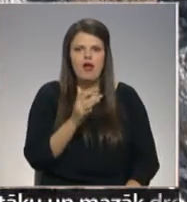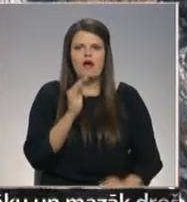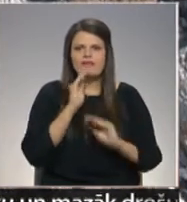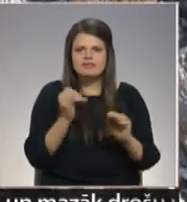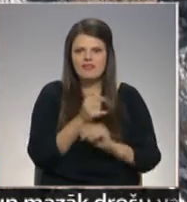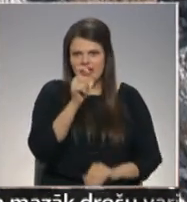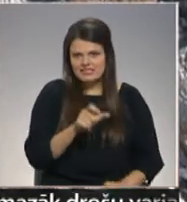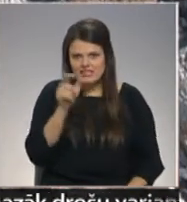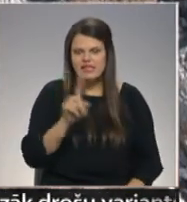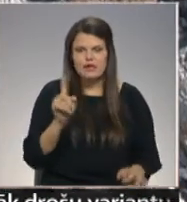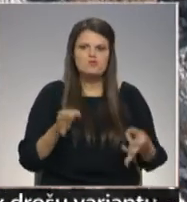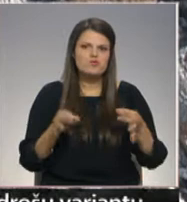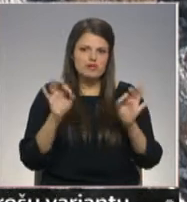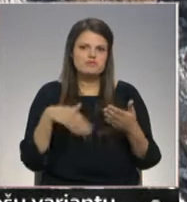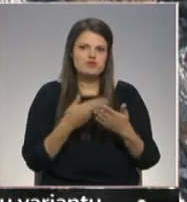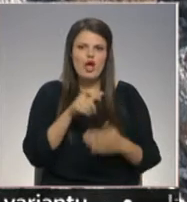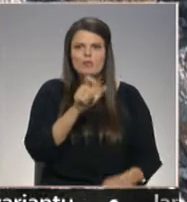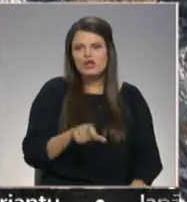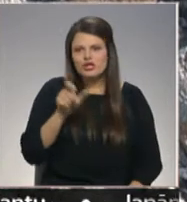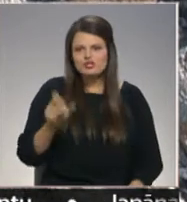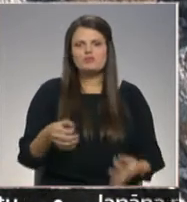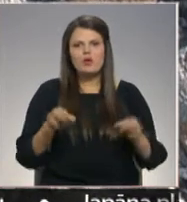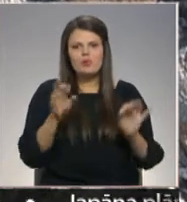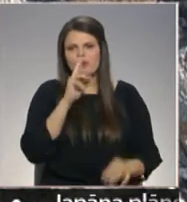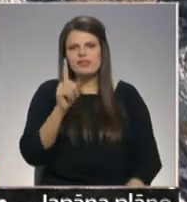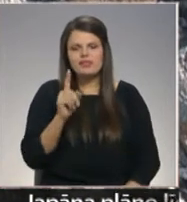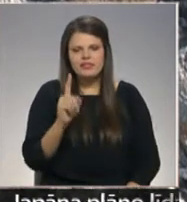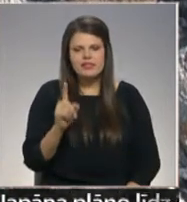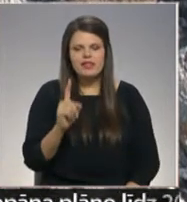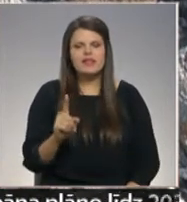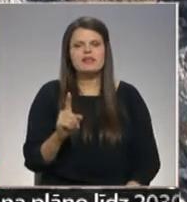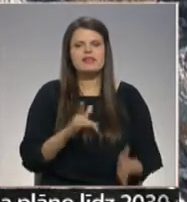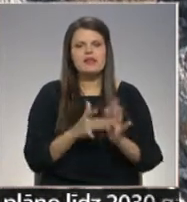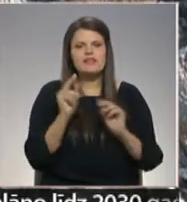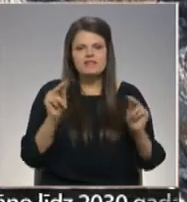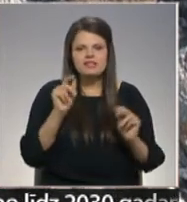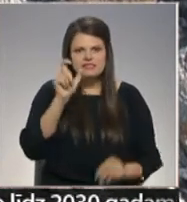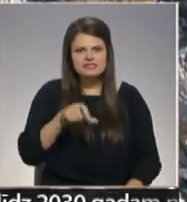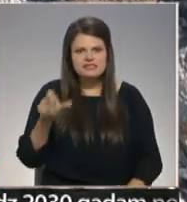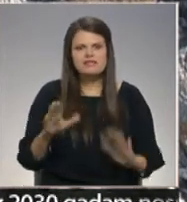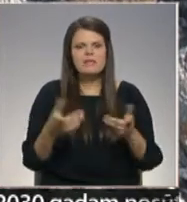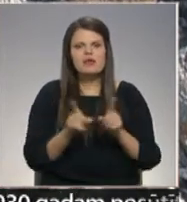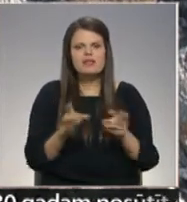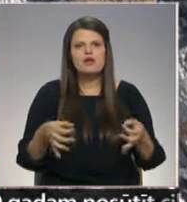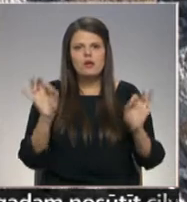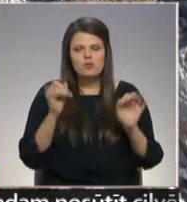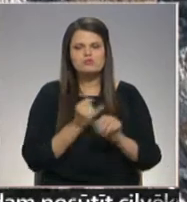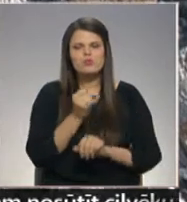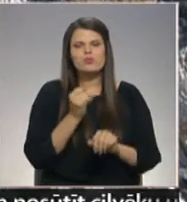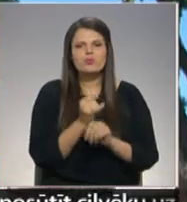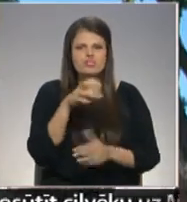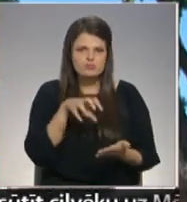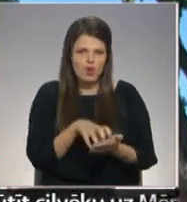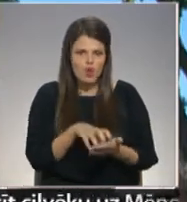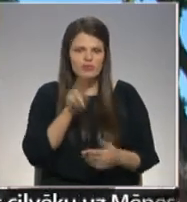ir nozīmīgi noteikti cilvēkiem. Un nozīmīgi ne tikai kā divticīgiem cilvēkiem, bet nozīmīgi arī kā turisma